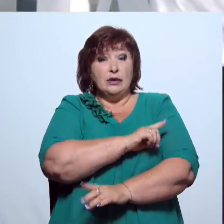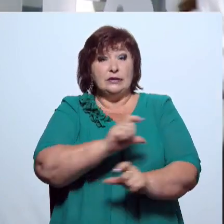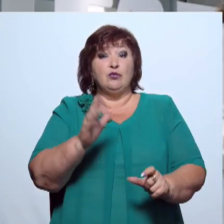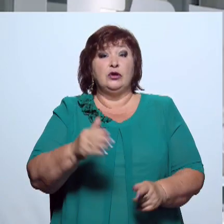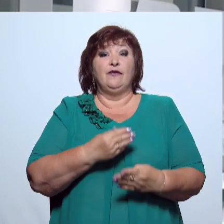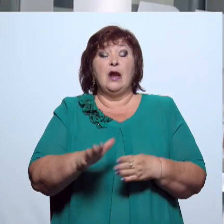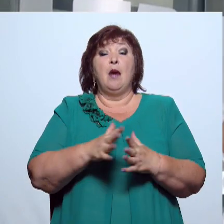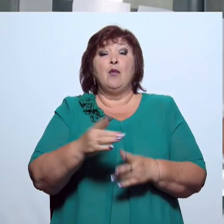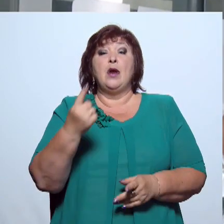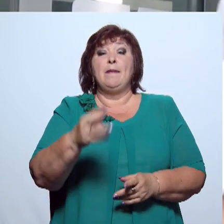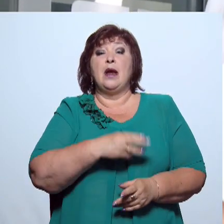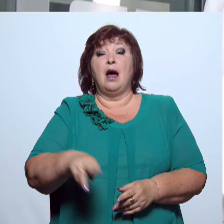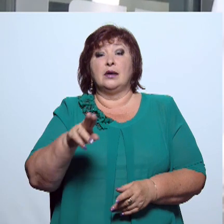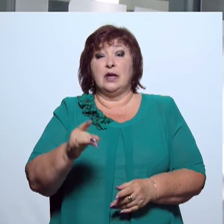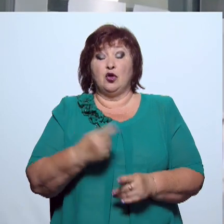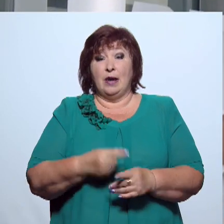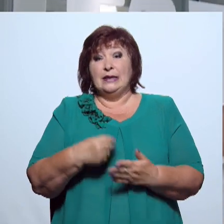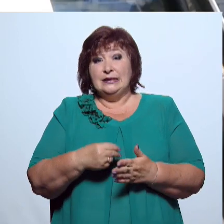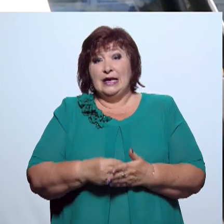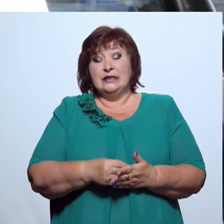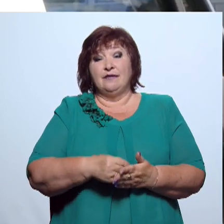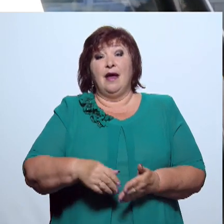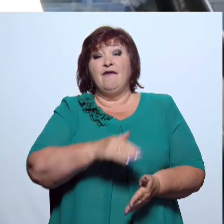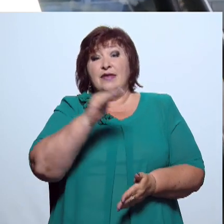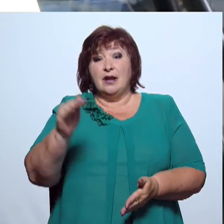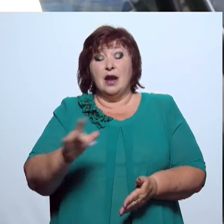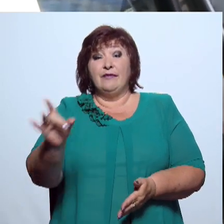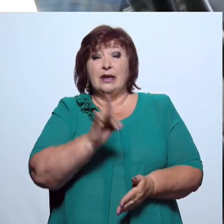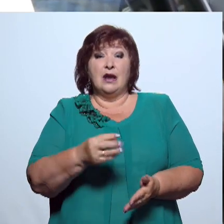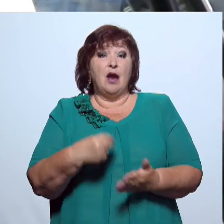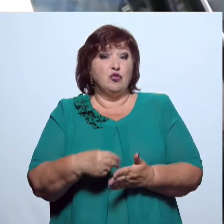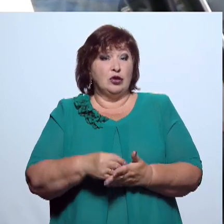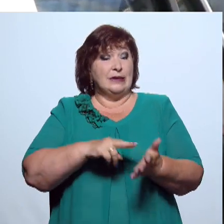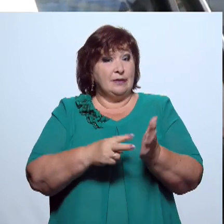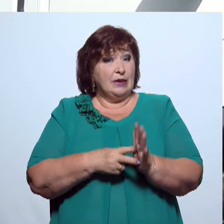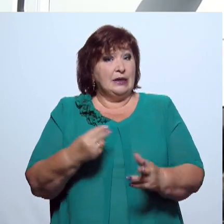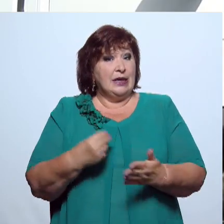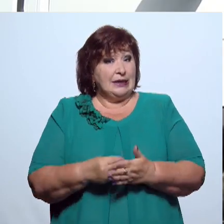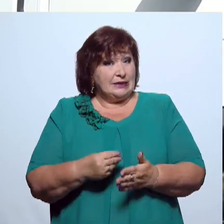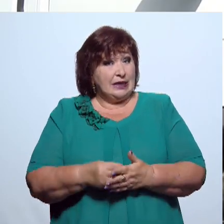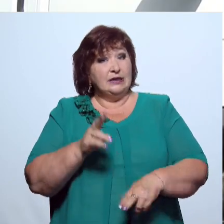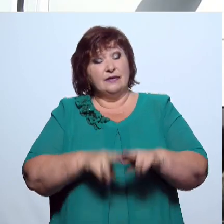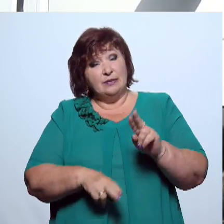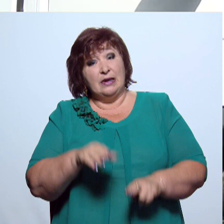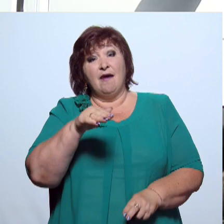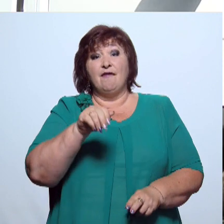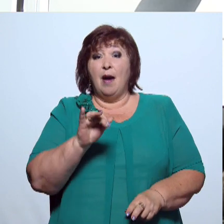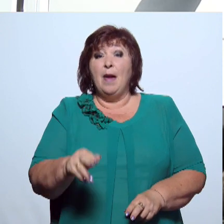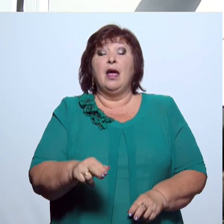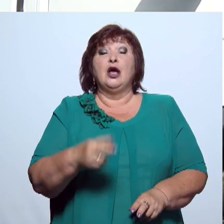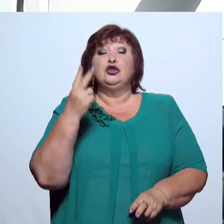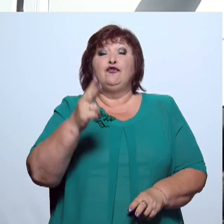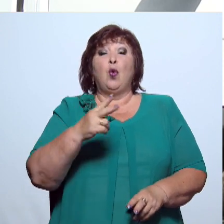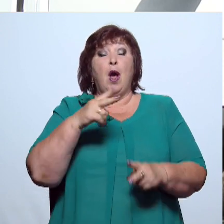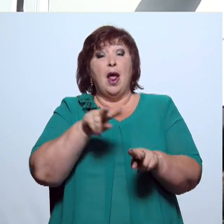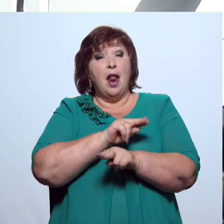выделено более 1 000 000 000 рублей. Это средства федерального и регионального бюджетов. Запланировано на эти средства строительство ФАПа, 2 врачебных